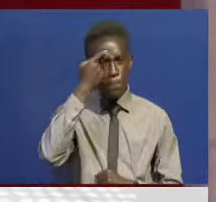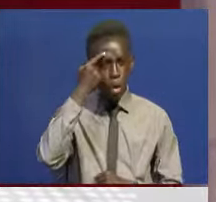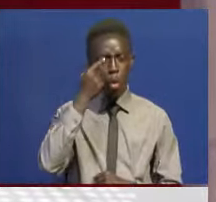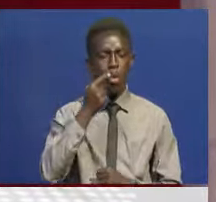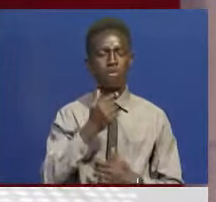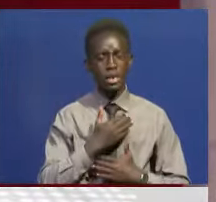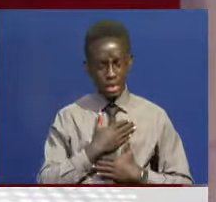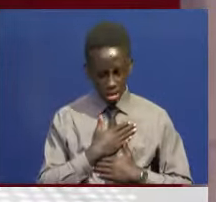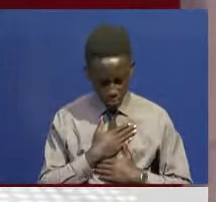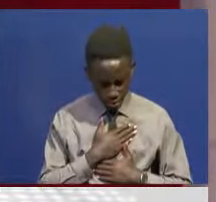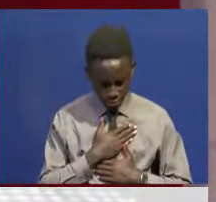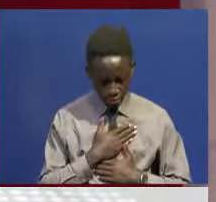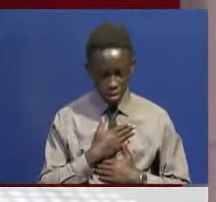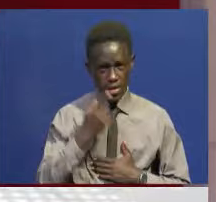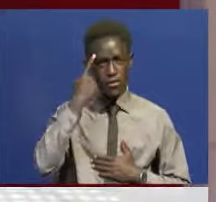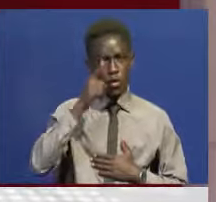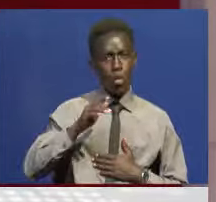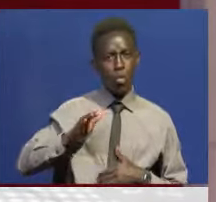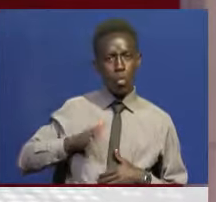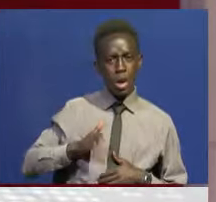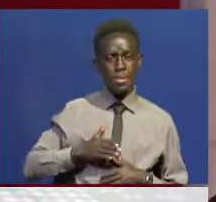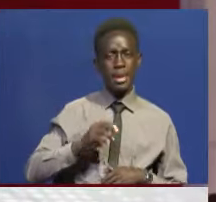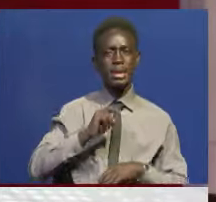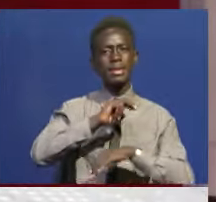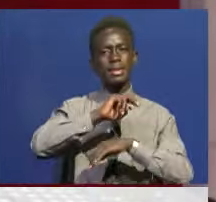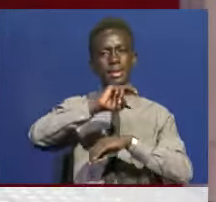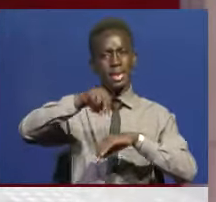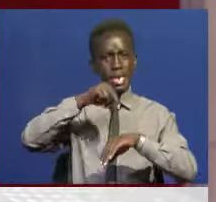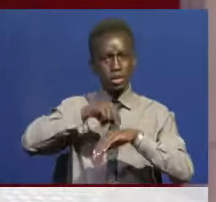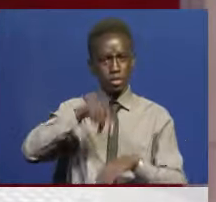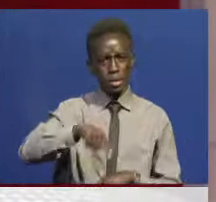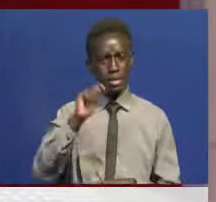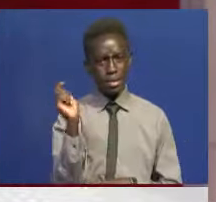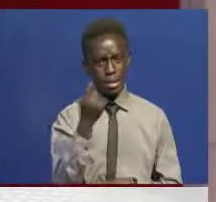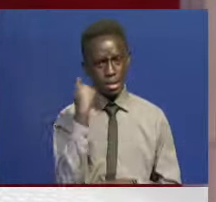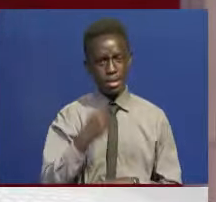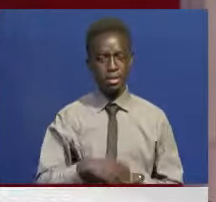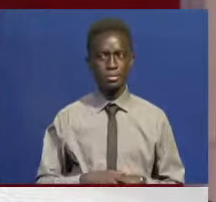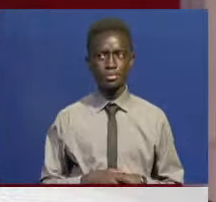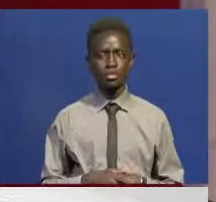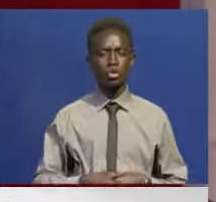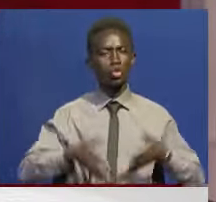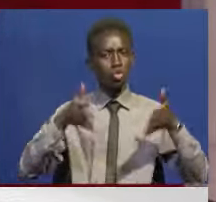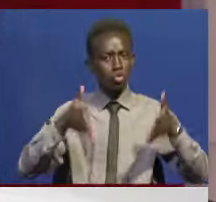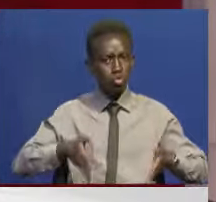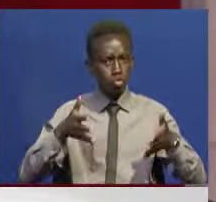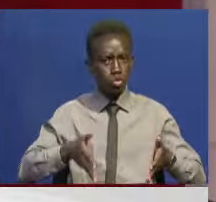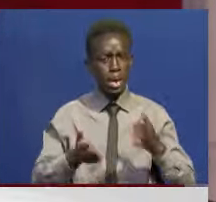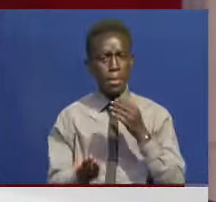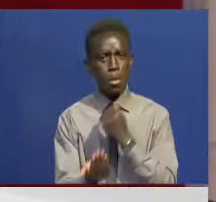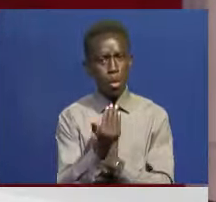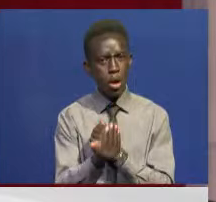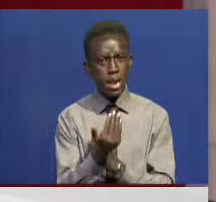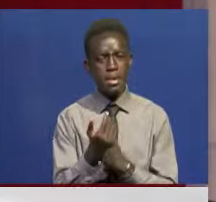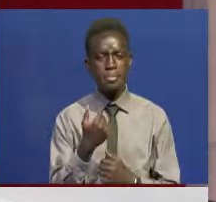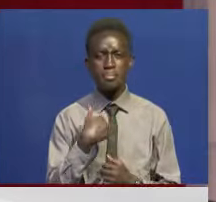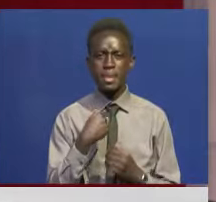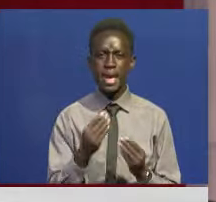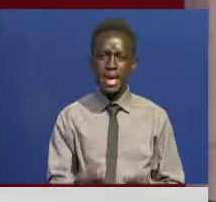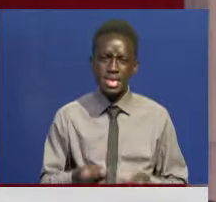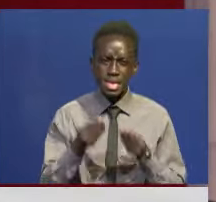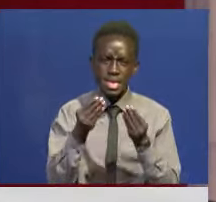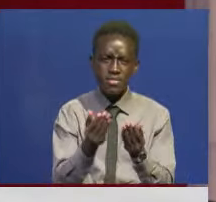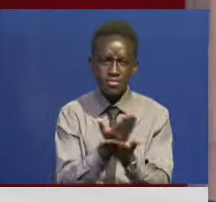heshima ya kina mama wa taifa letu la Kenya, leo asubuhi